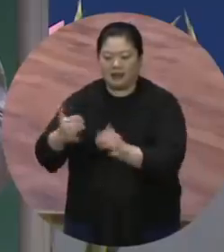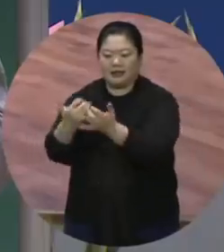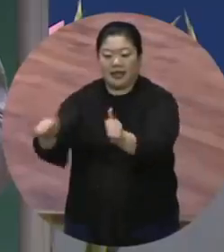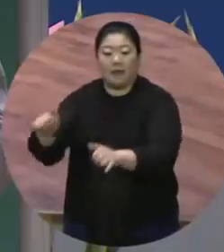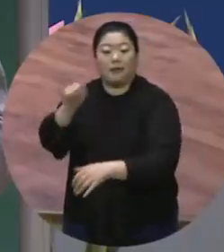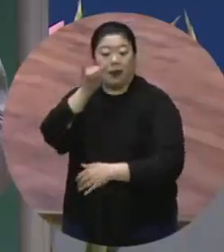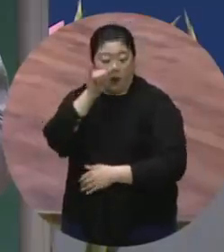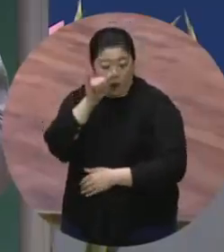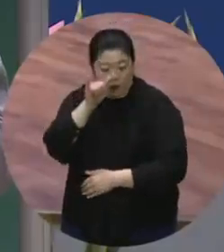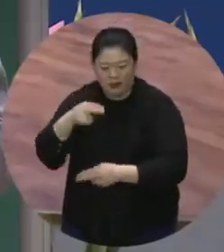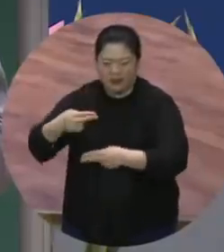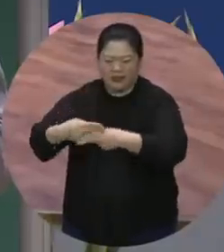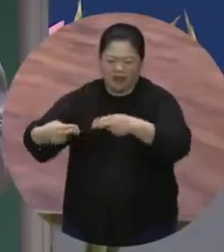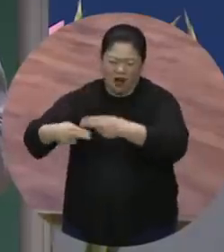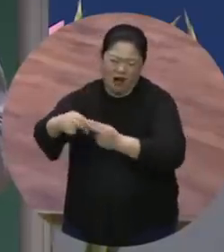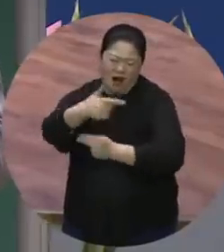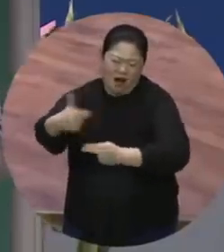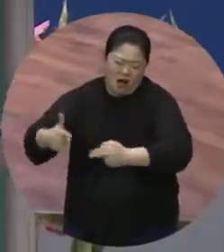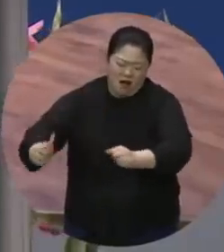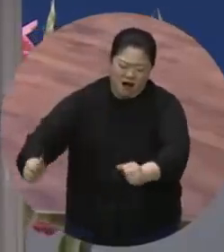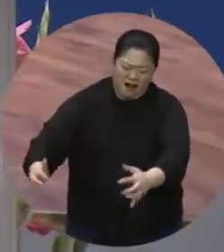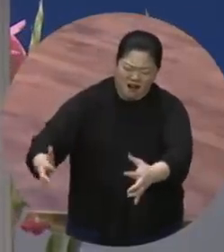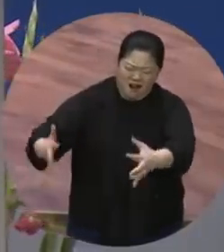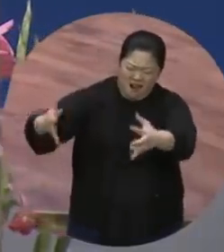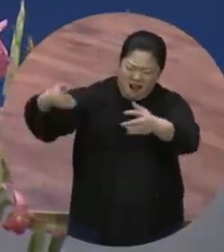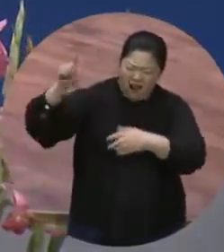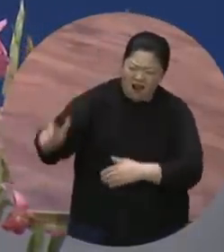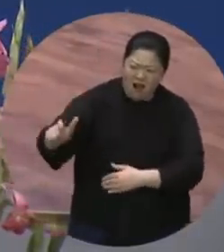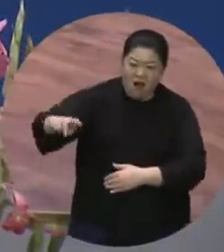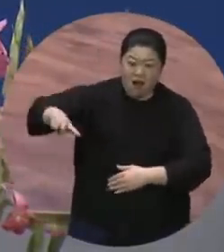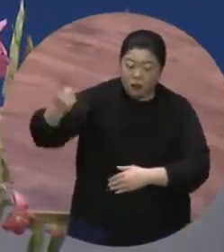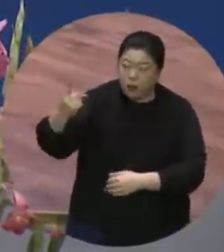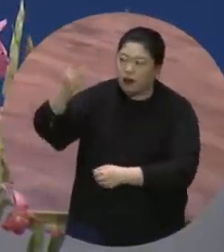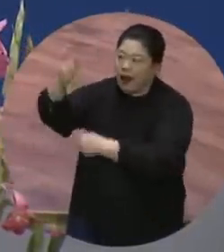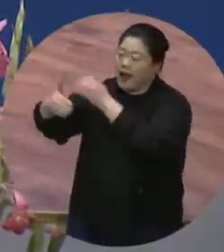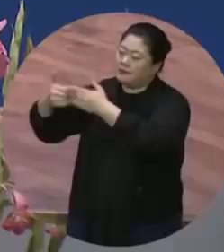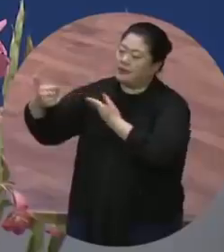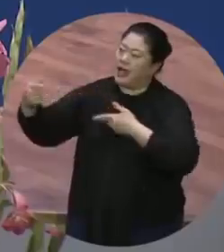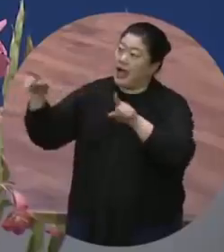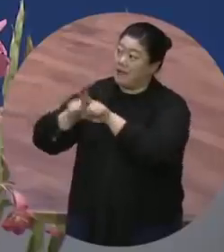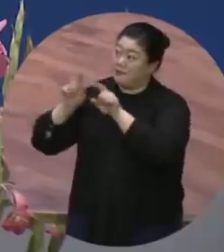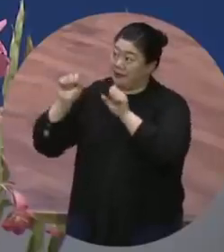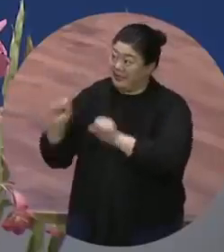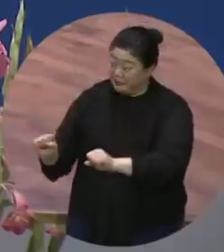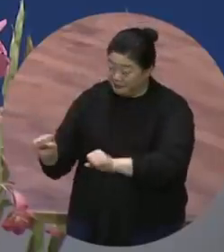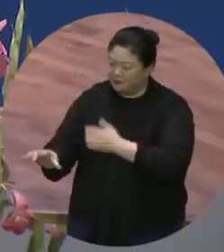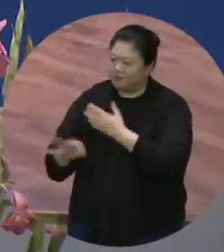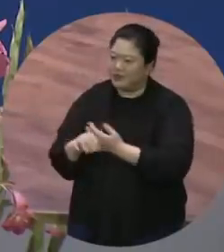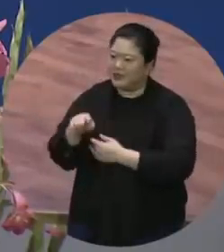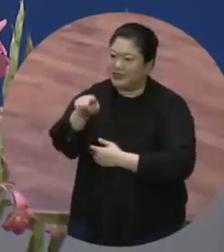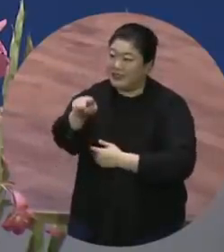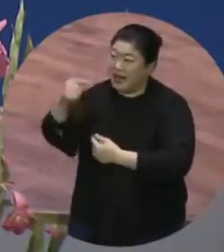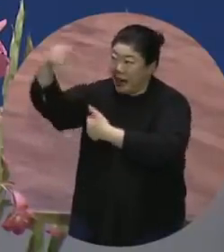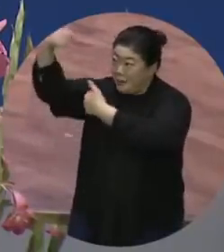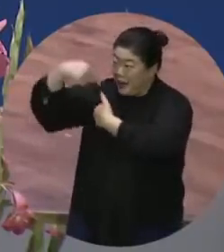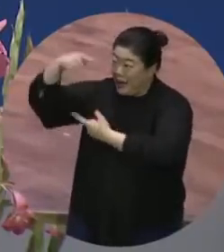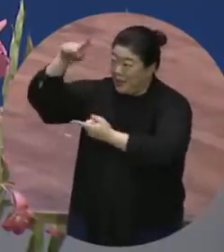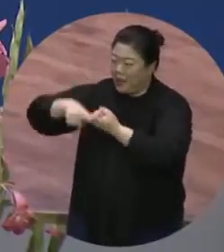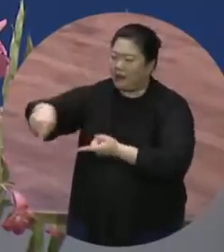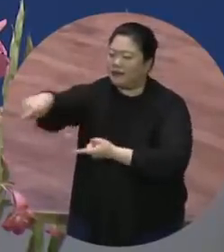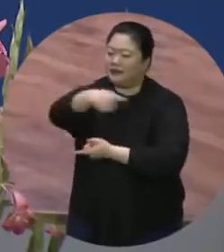성읍들은 크고 견고할지라도 여호와께서 나와 함께 하시면 내가 여호와께서 말씀하신 대로